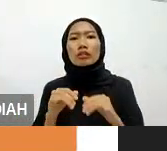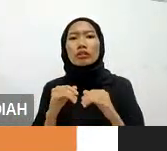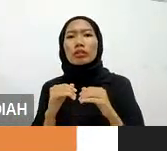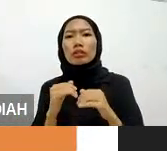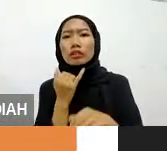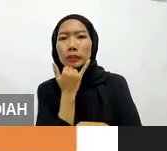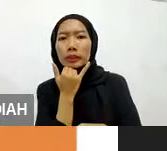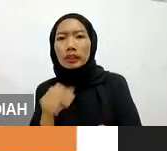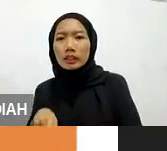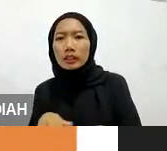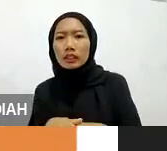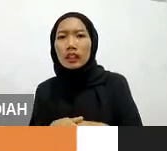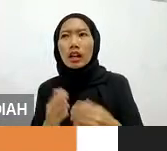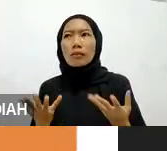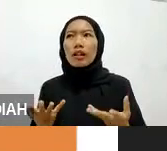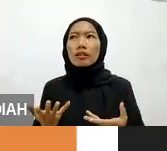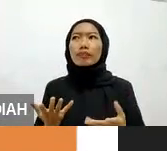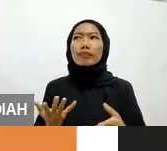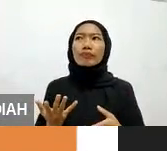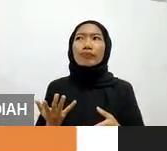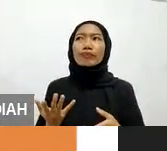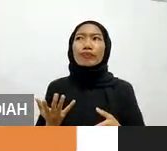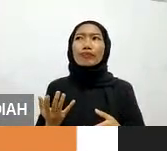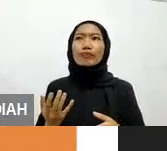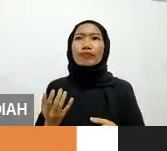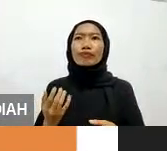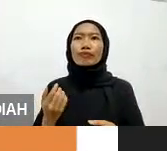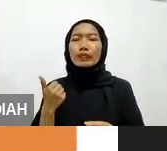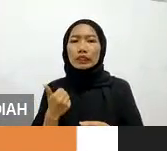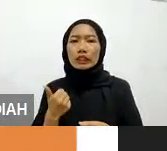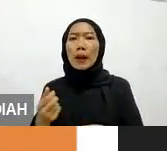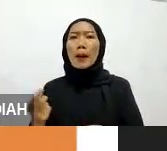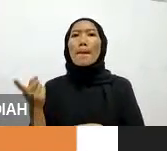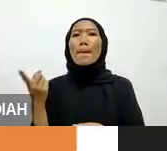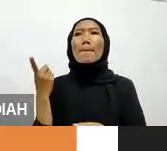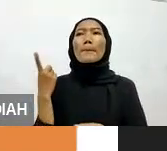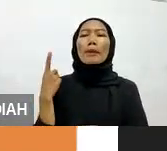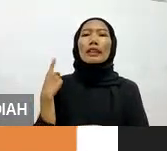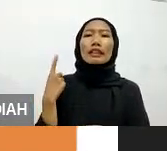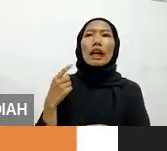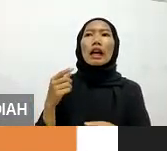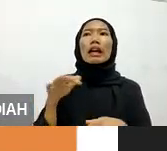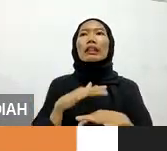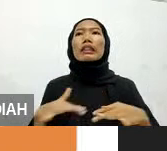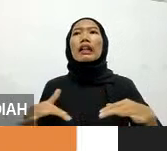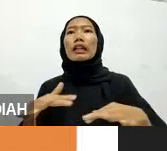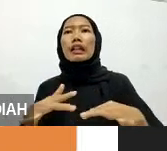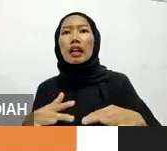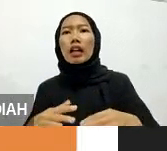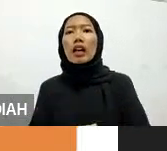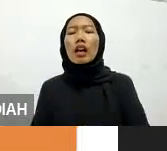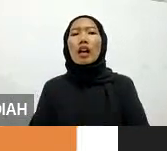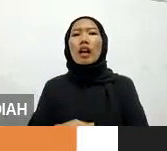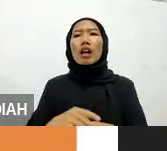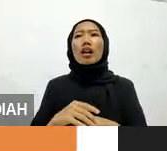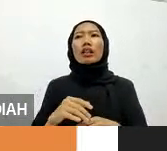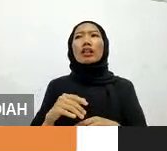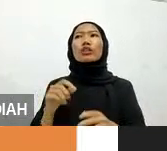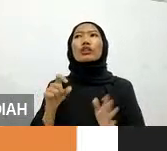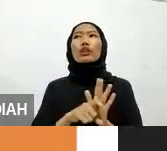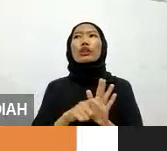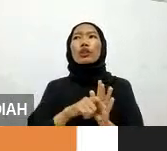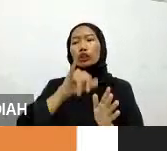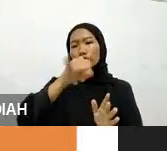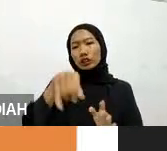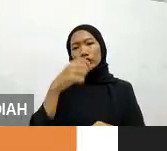terjadi di Jogja gitu ya. Jam kesusnya itu jadi agak-agak bubar karena mereka, oh mungkin kita